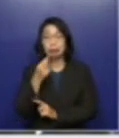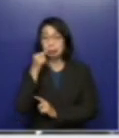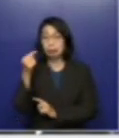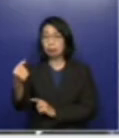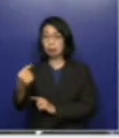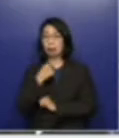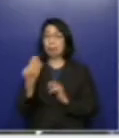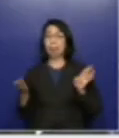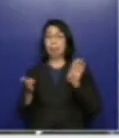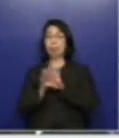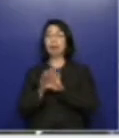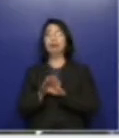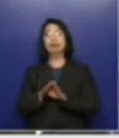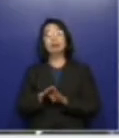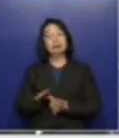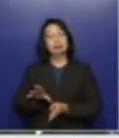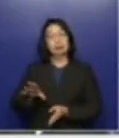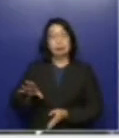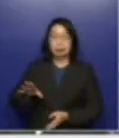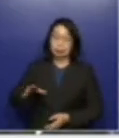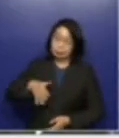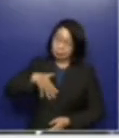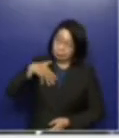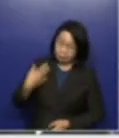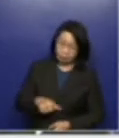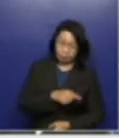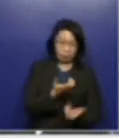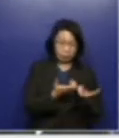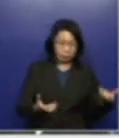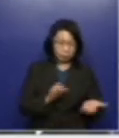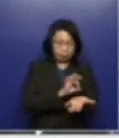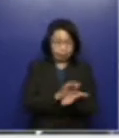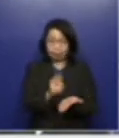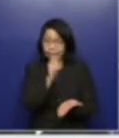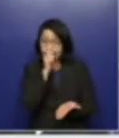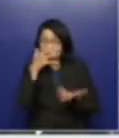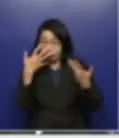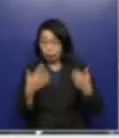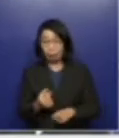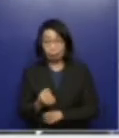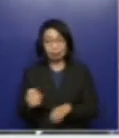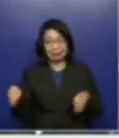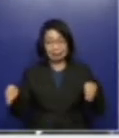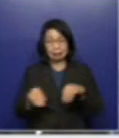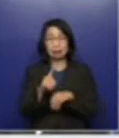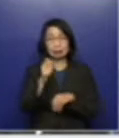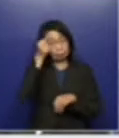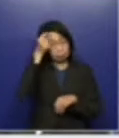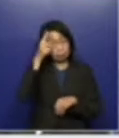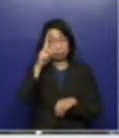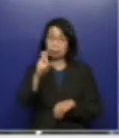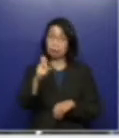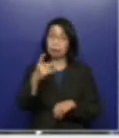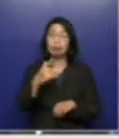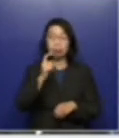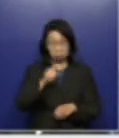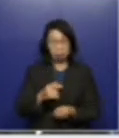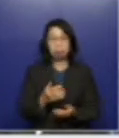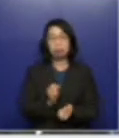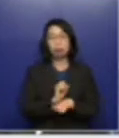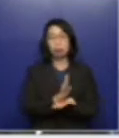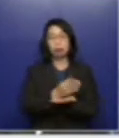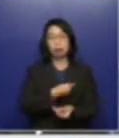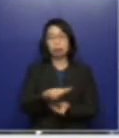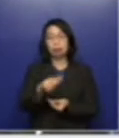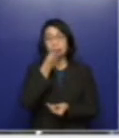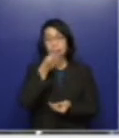เป็นต้องเอามาแจกจำเป็นต้องเอามาขายเกิดขึ้นด้วยกระทันหันกันมั้ยท่านครับอันนี้คือภาพที่เป็นเหตุการณ์ที่เกิด